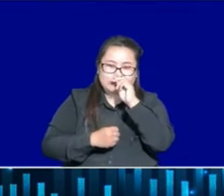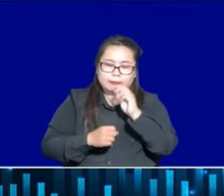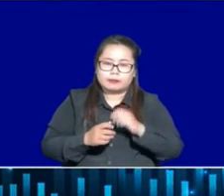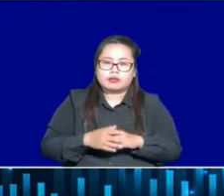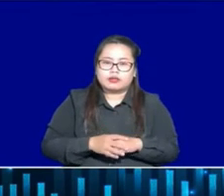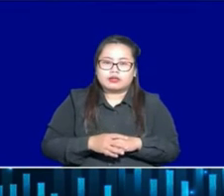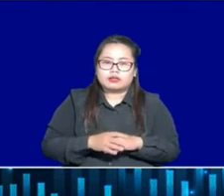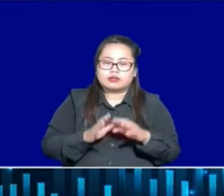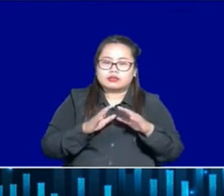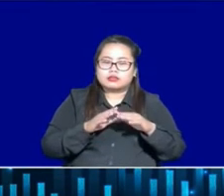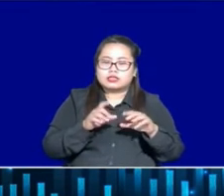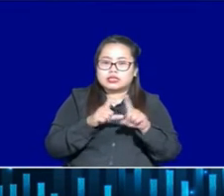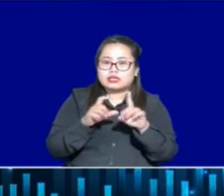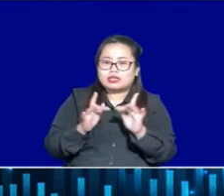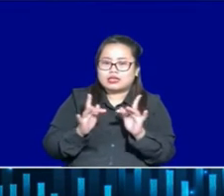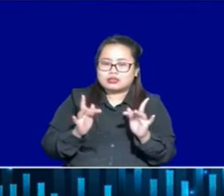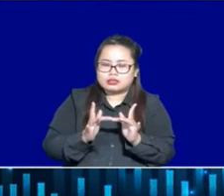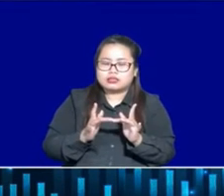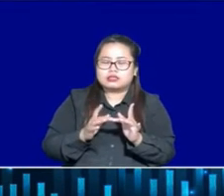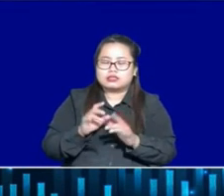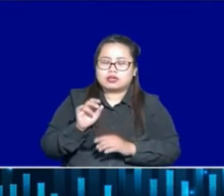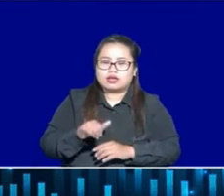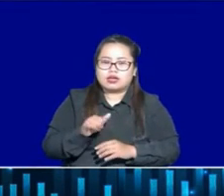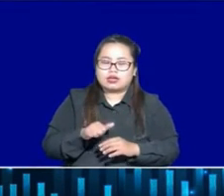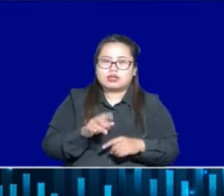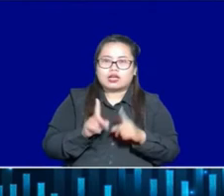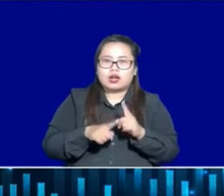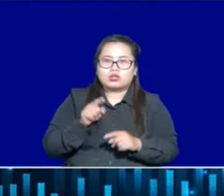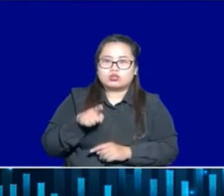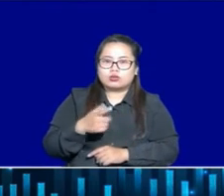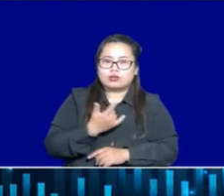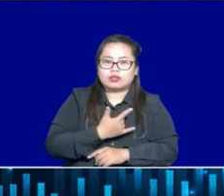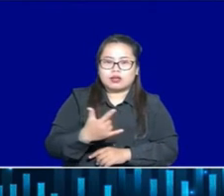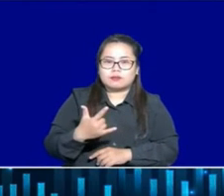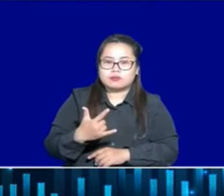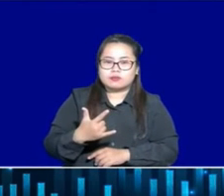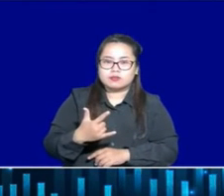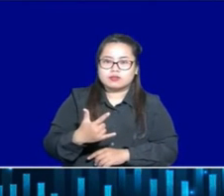juga Schneider ya contoh di